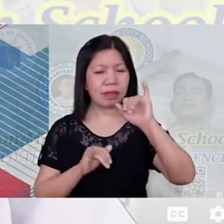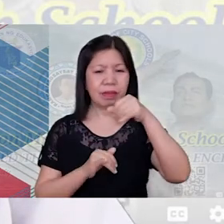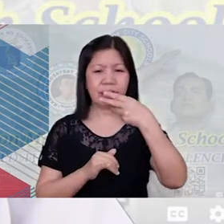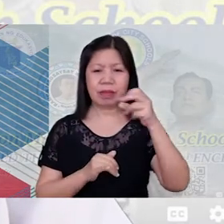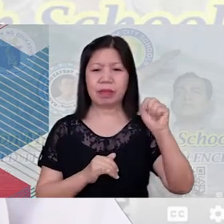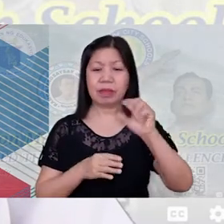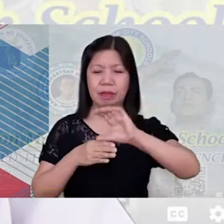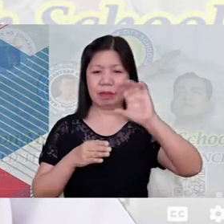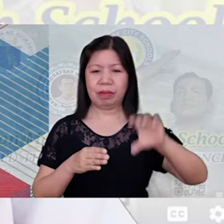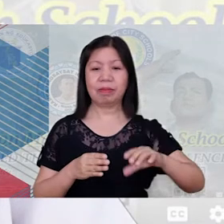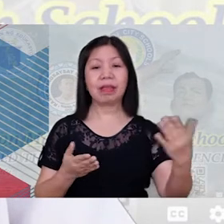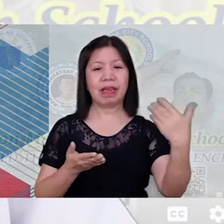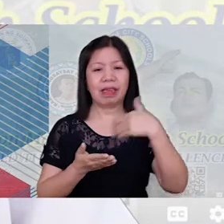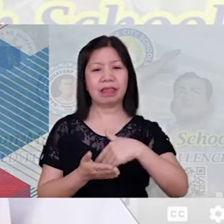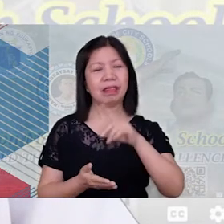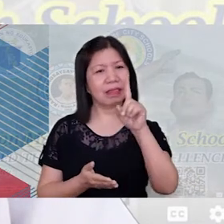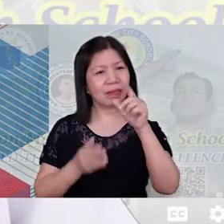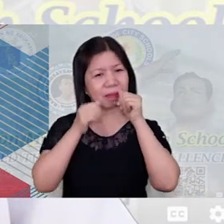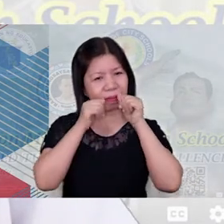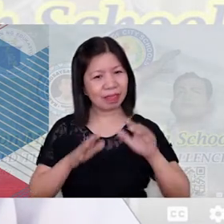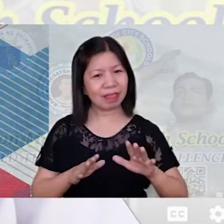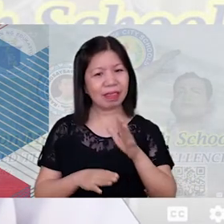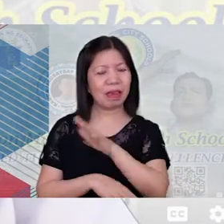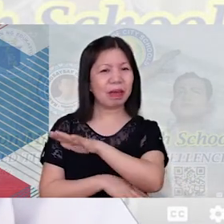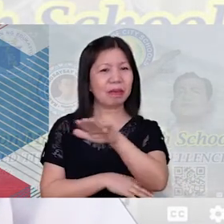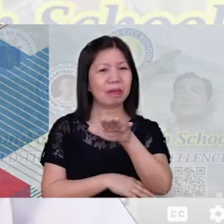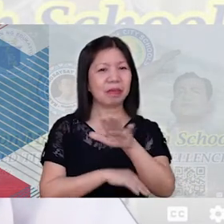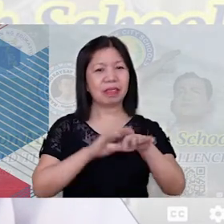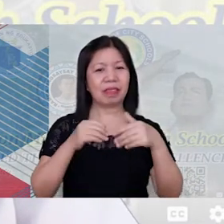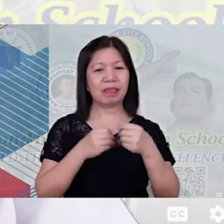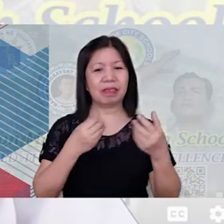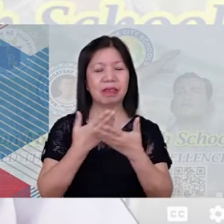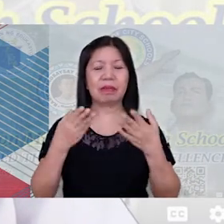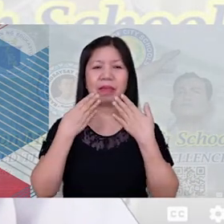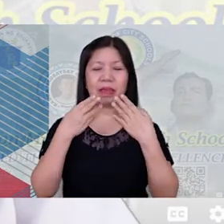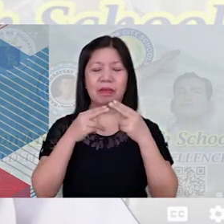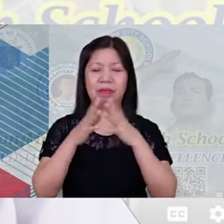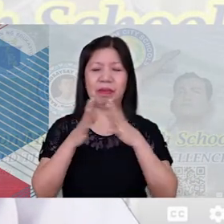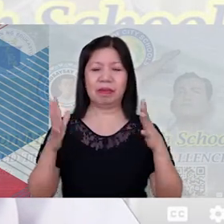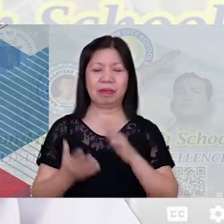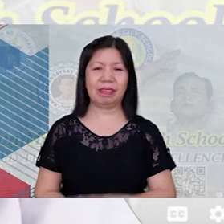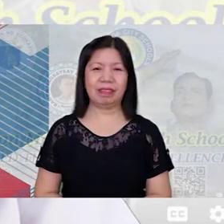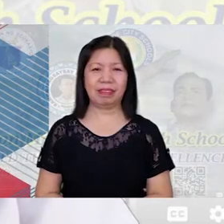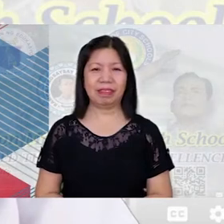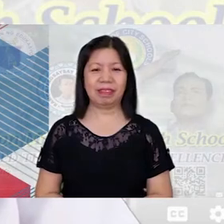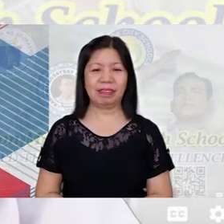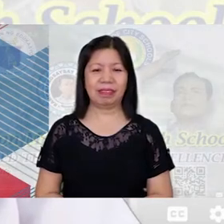School Competitors. Muli, isang mabiyayang hapon po sa ating lahat. Maraming salamat